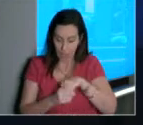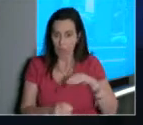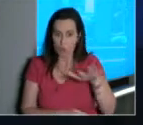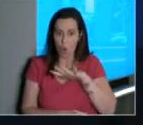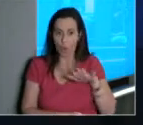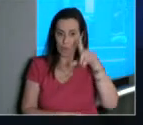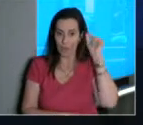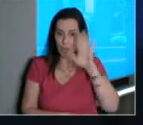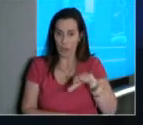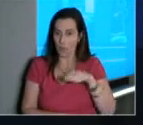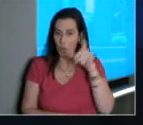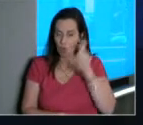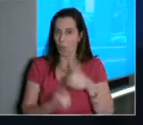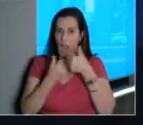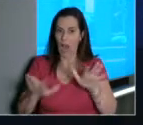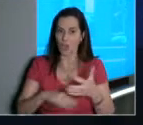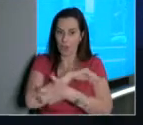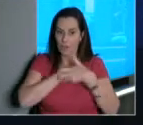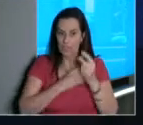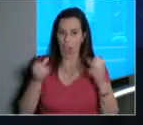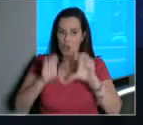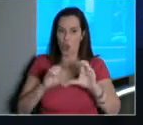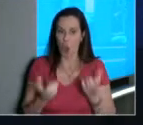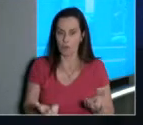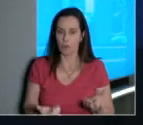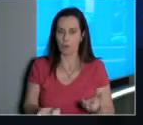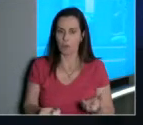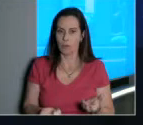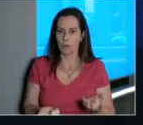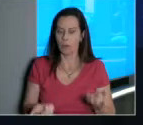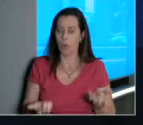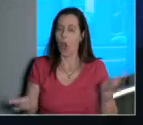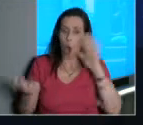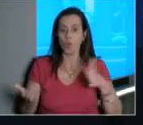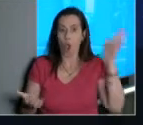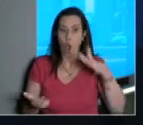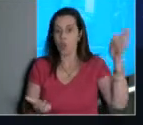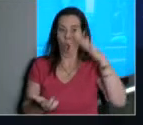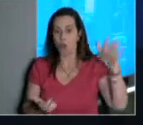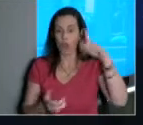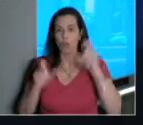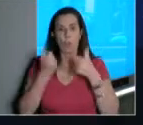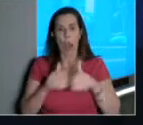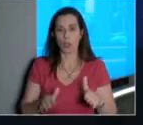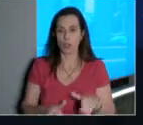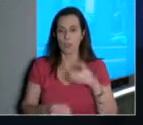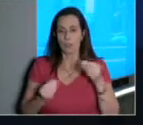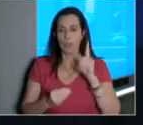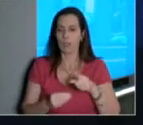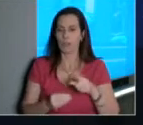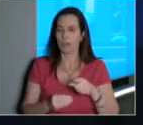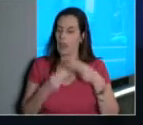שכונה, שגם ככה זו שכונה מוחלשת וצריכה השקעות מאוד גדולות. זאת אומרת, מעמיסים חטא על פשע בסיפור הזה. את הדבר הזה